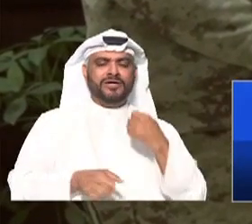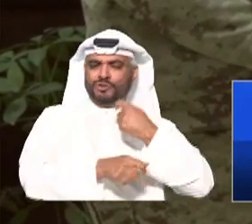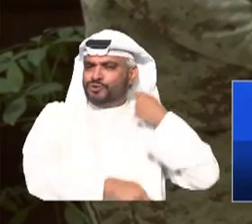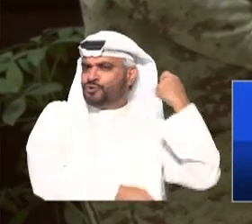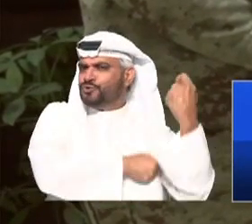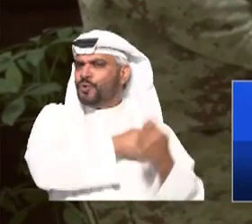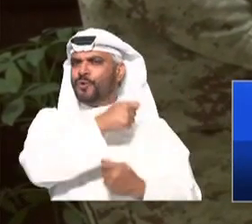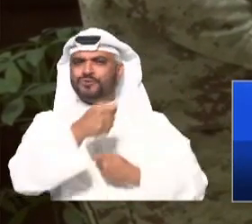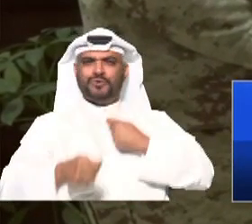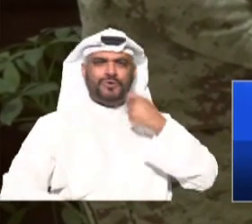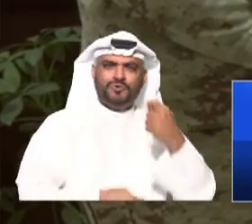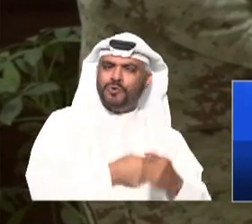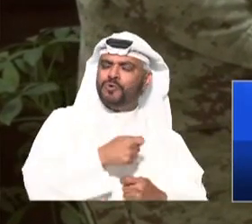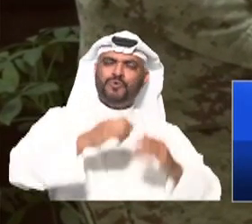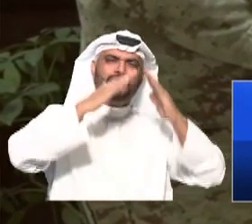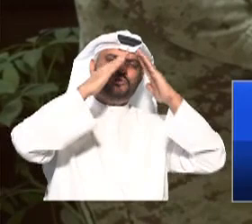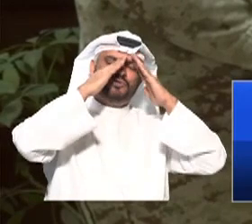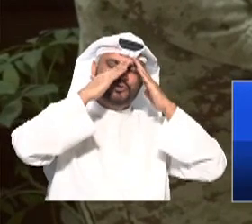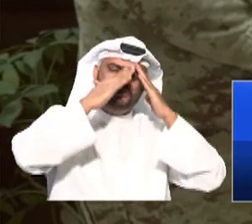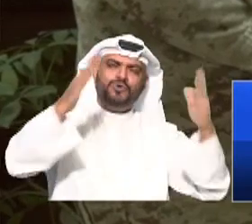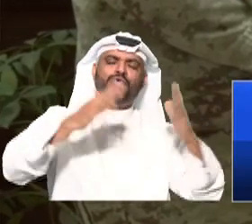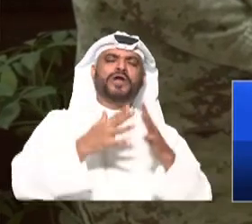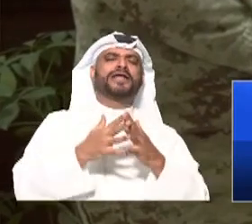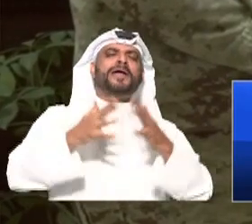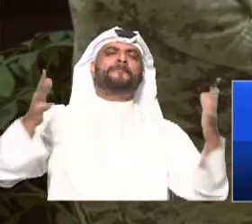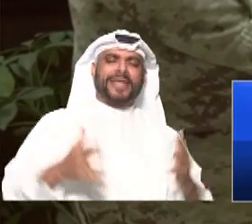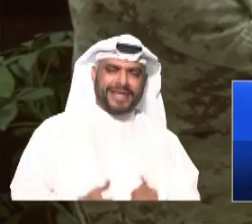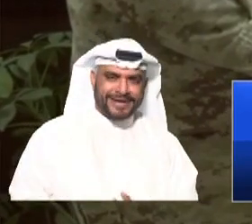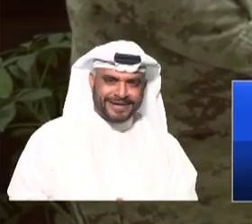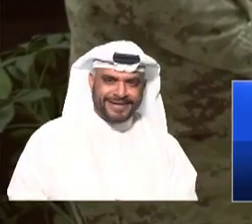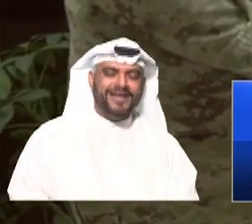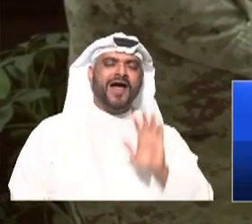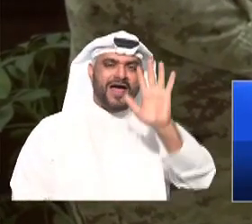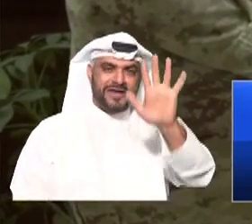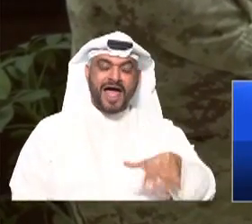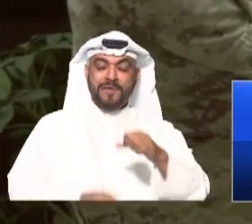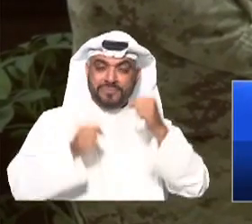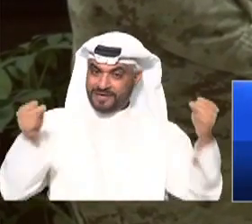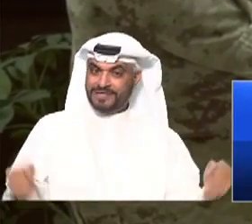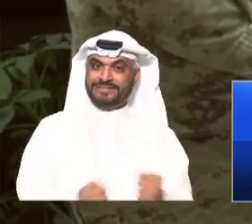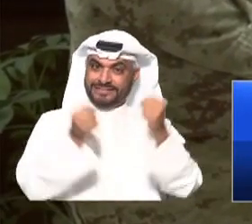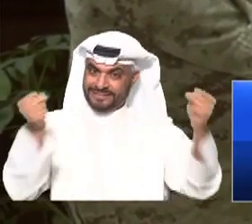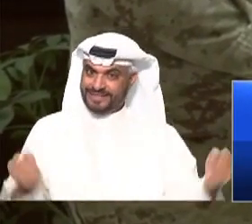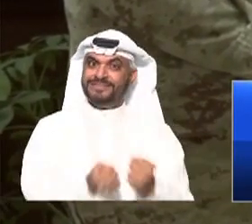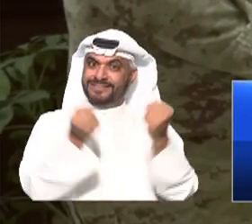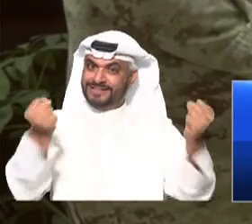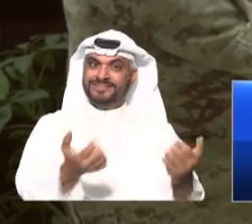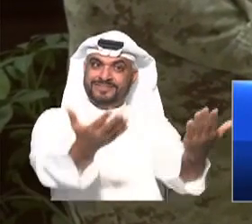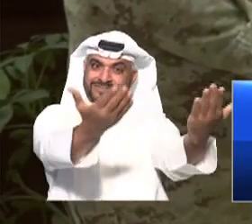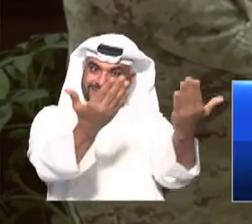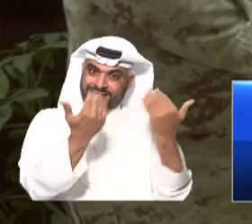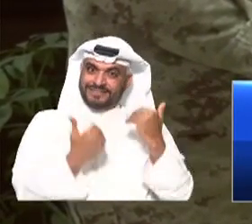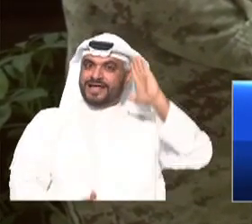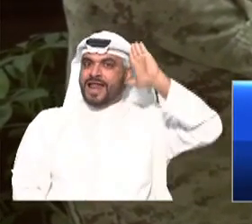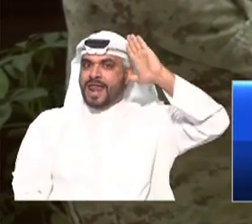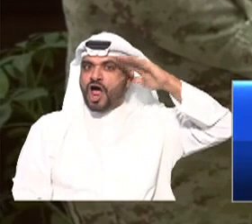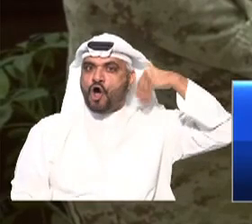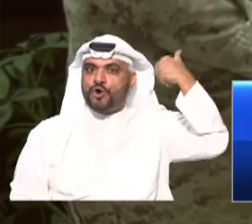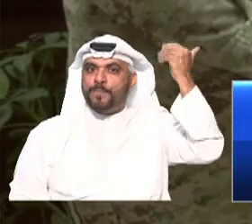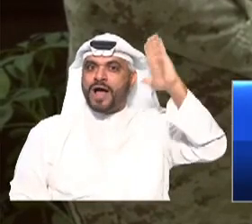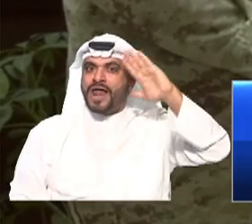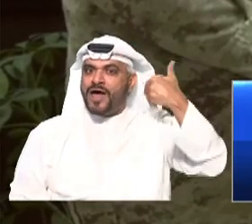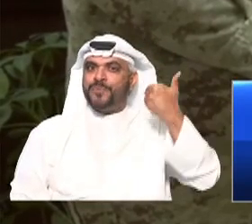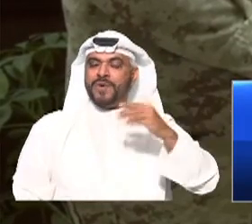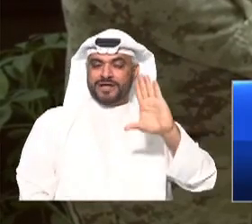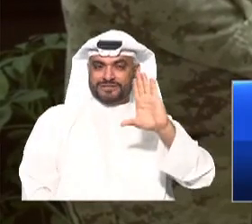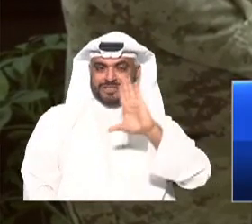جهود مشكورة ومقدرة وكبيرة لتشجيع أبناء الكويت للانخراط بالجيش